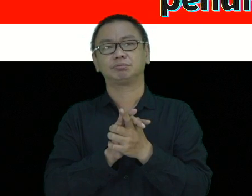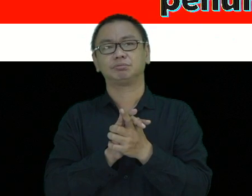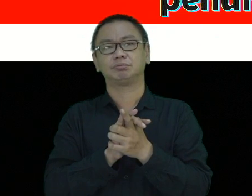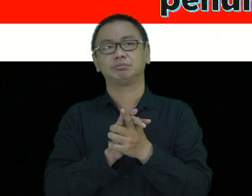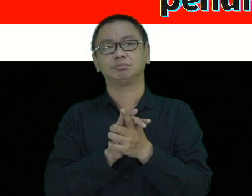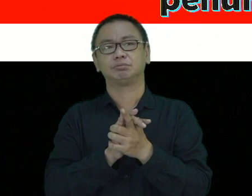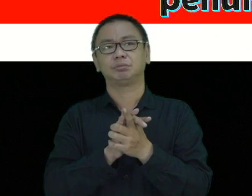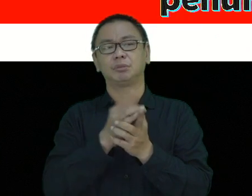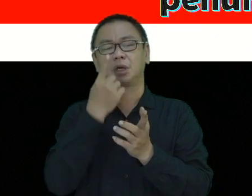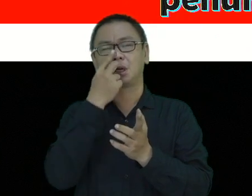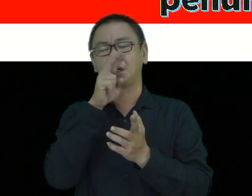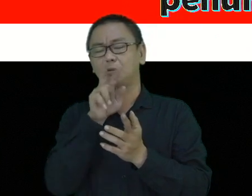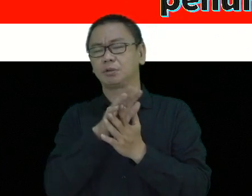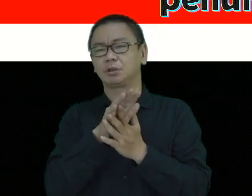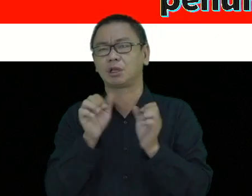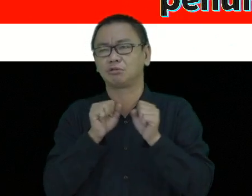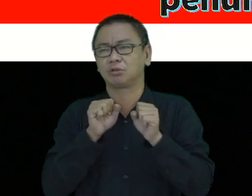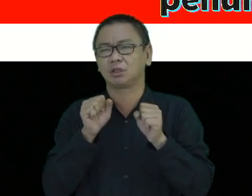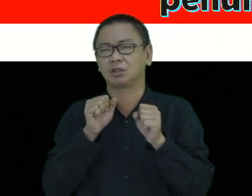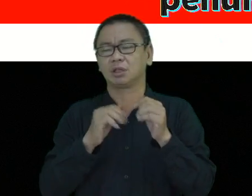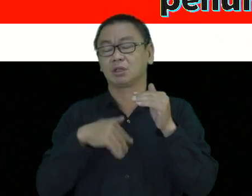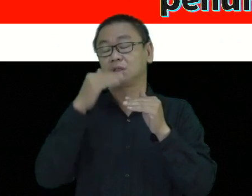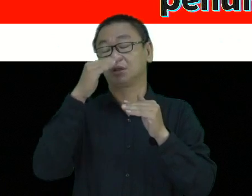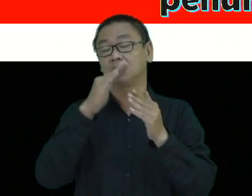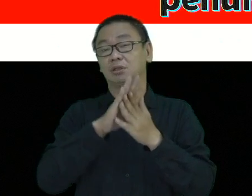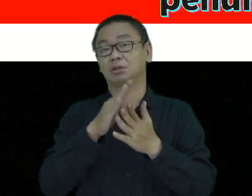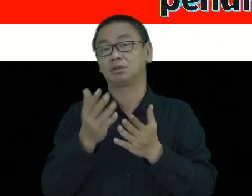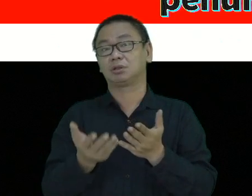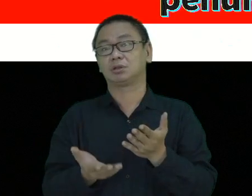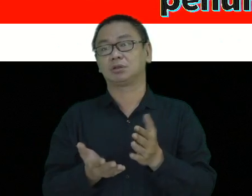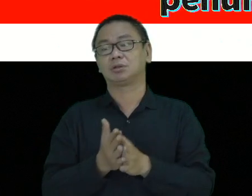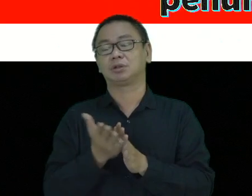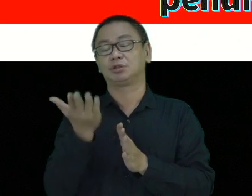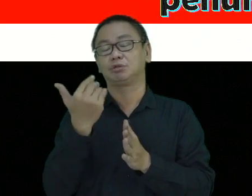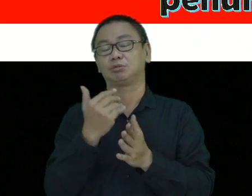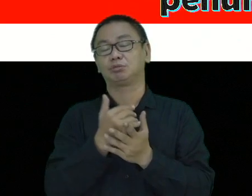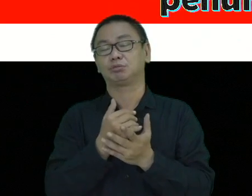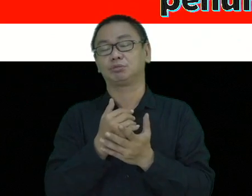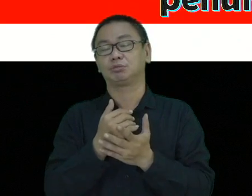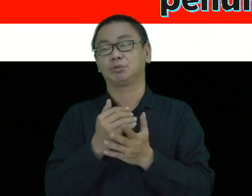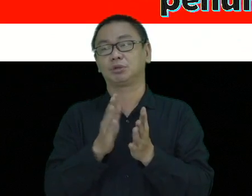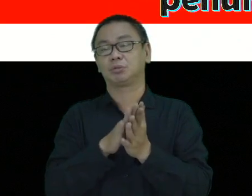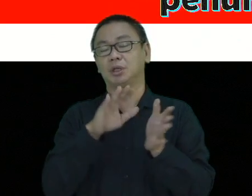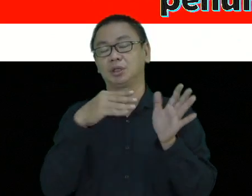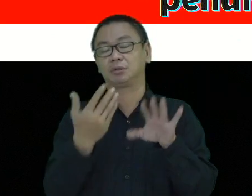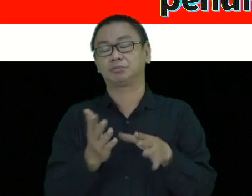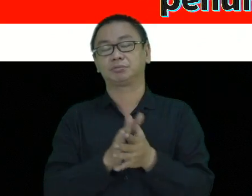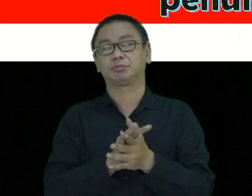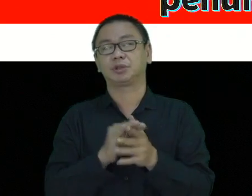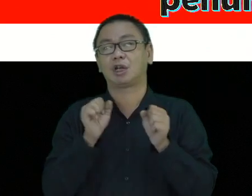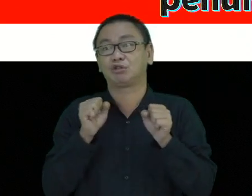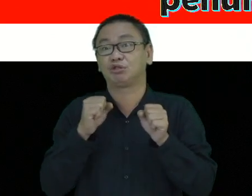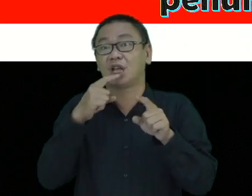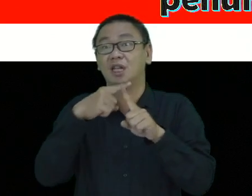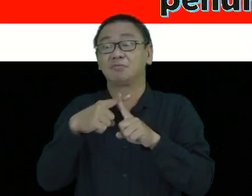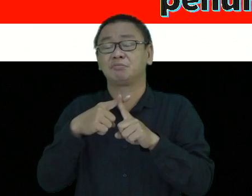ketakutan-ketakutan atas hidup kematian. Mereka pernah mati di dalam salib, takut karena salib,